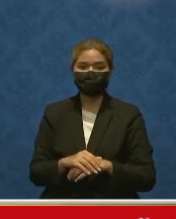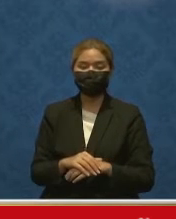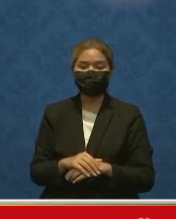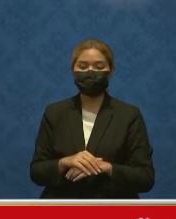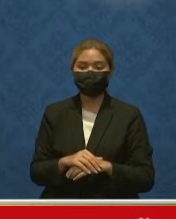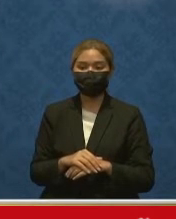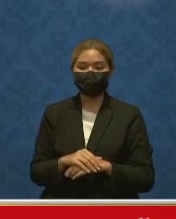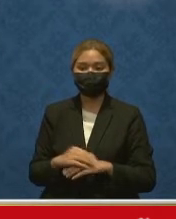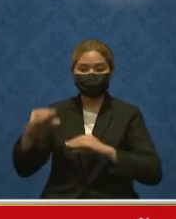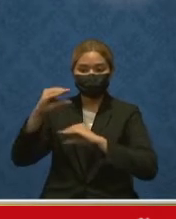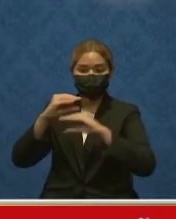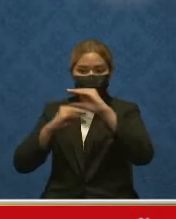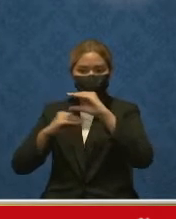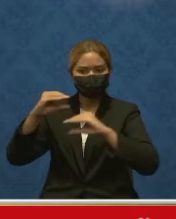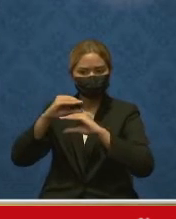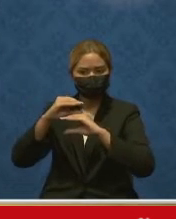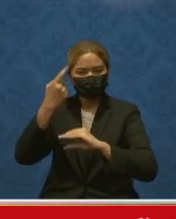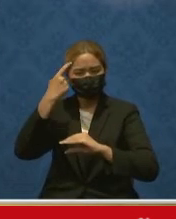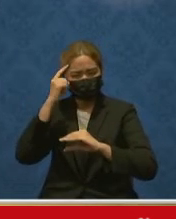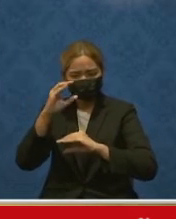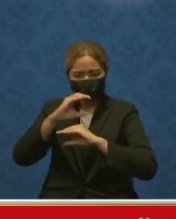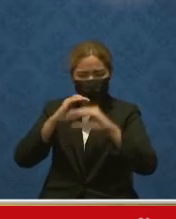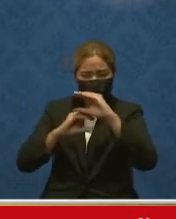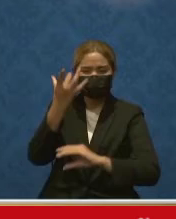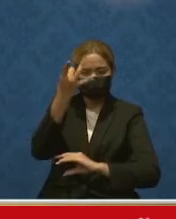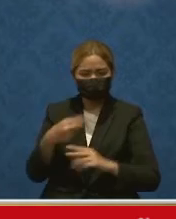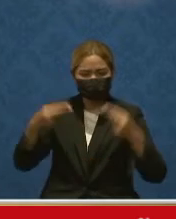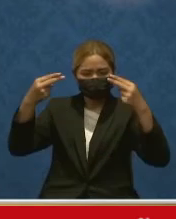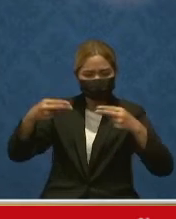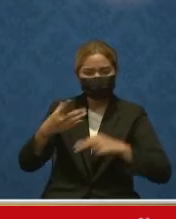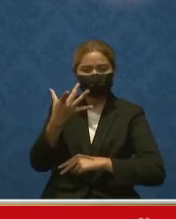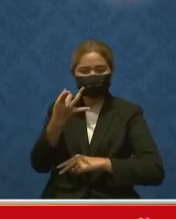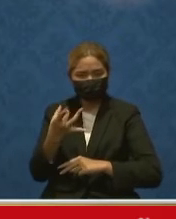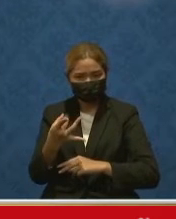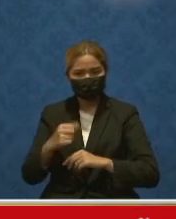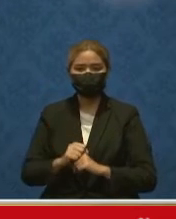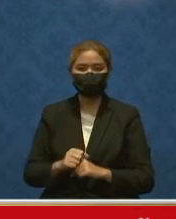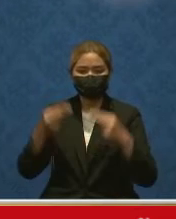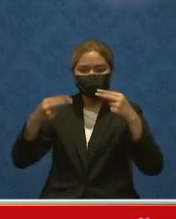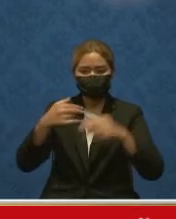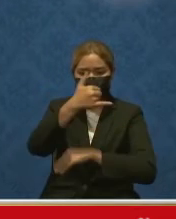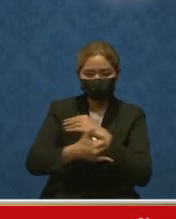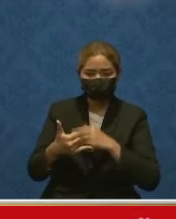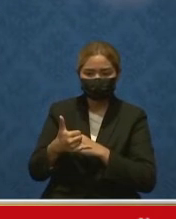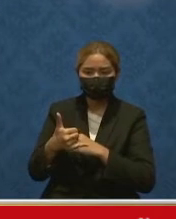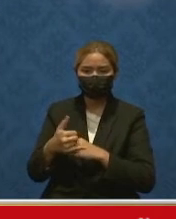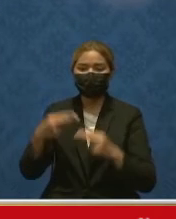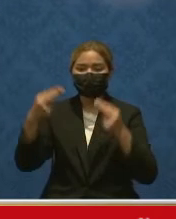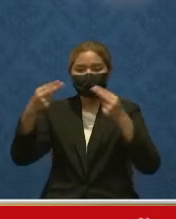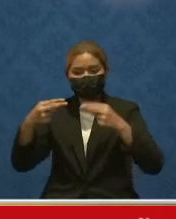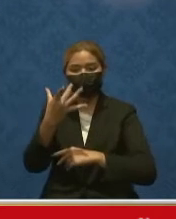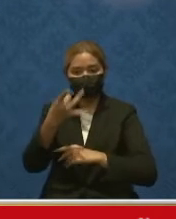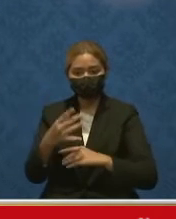แล้วจะสร้างอาณาจักรสร้างอะไรไม่รู้ถามว่าวันนี้เราจะไปรถกับใครเราจะไปรบกับใครอ่ะเพราะว่าวัน